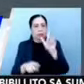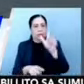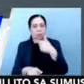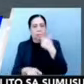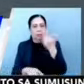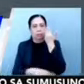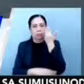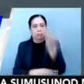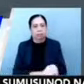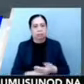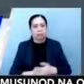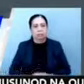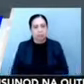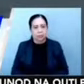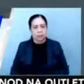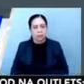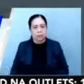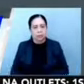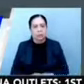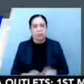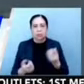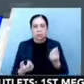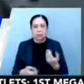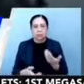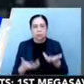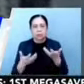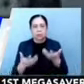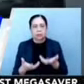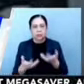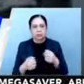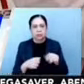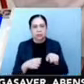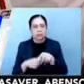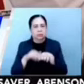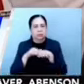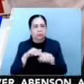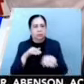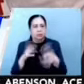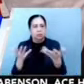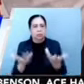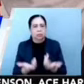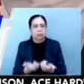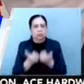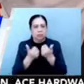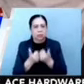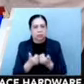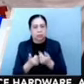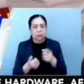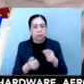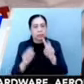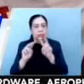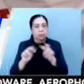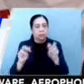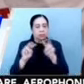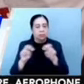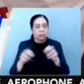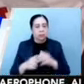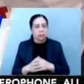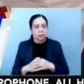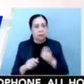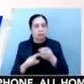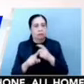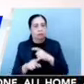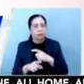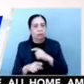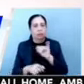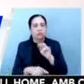arrival. Bahagyang nagdulot ng pagbigat sa daloy ng mga sasakyan ng aksidente. Sa inisyal na investigasyon, galing daw sa junk shop malapit